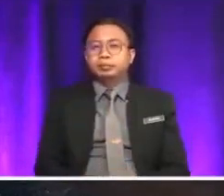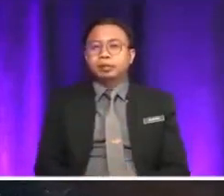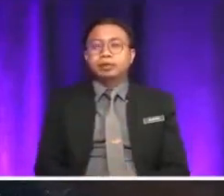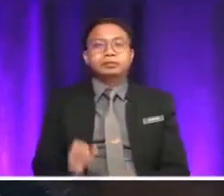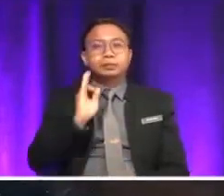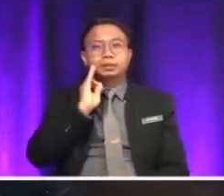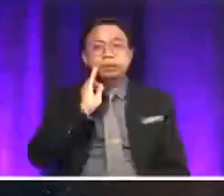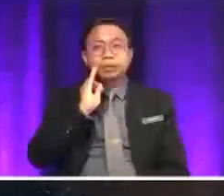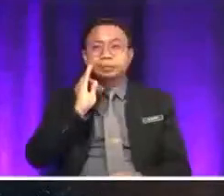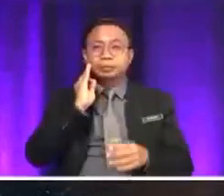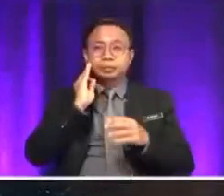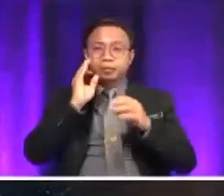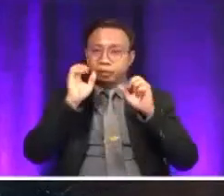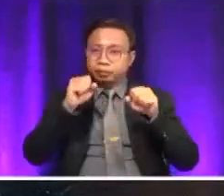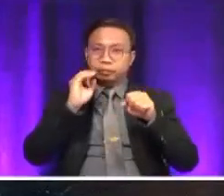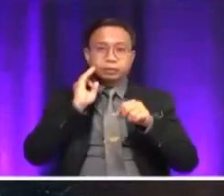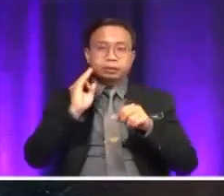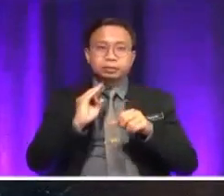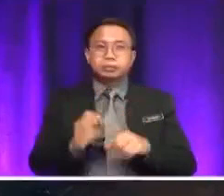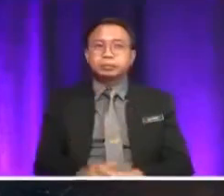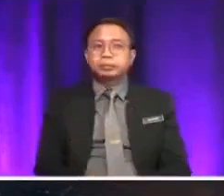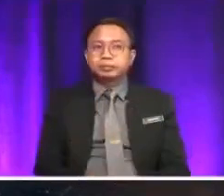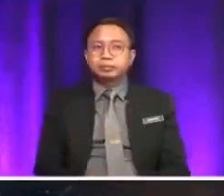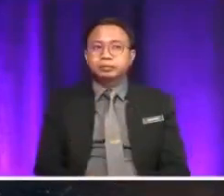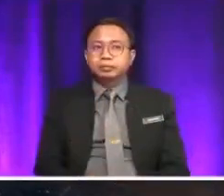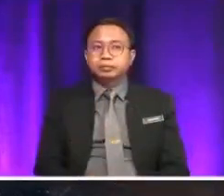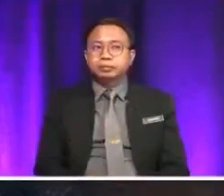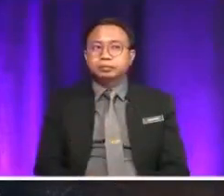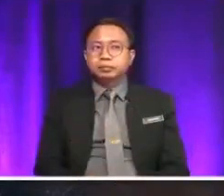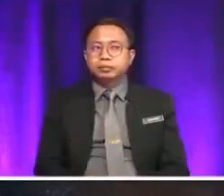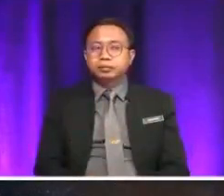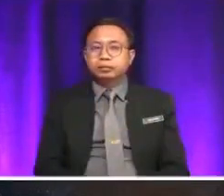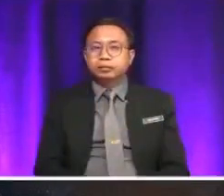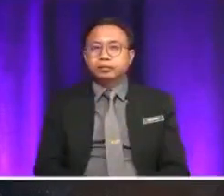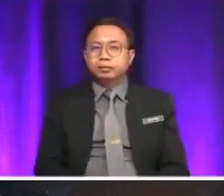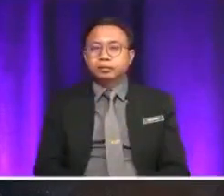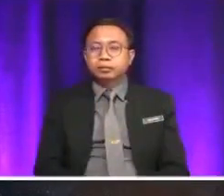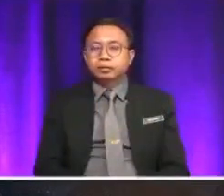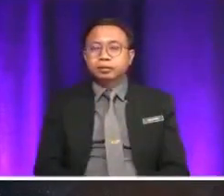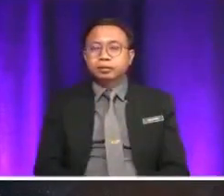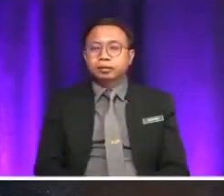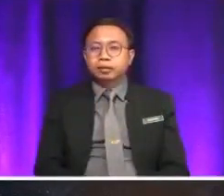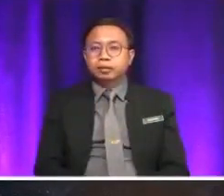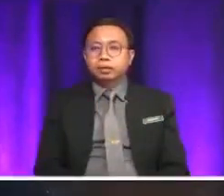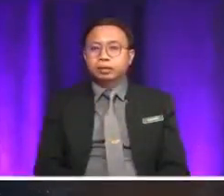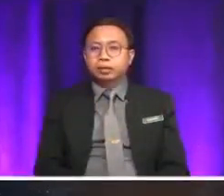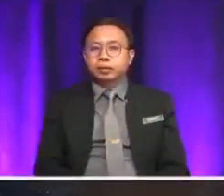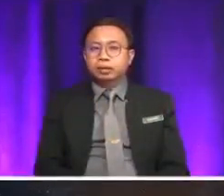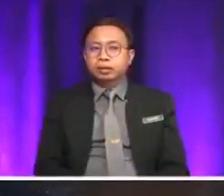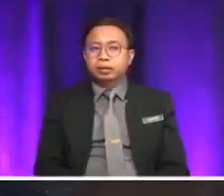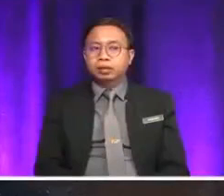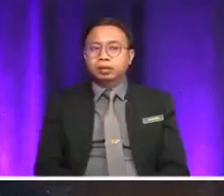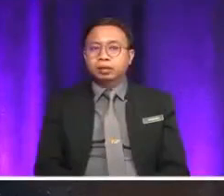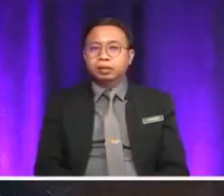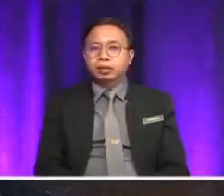Fazilah. Ya, yeah. Ataupun kita nak buat aktiviti, cikgu. Aktiviti? Aktiviti kata yang ada kad kan, betul?